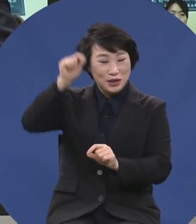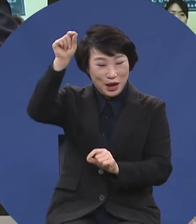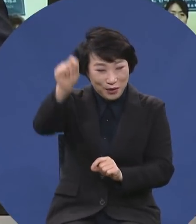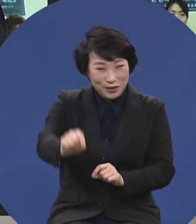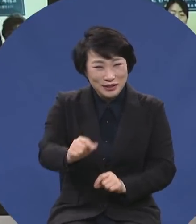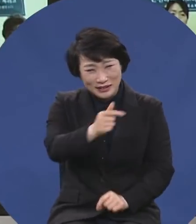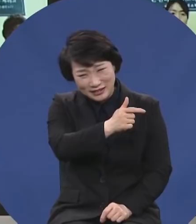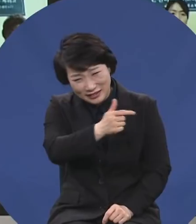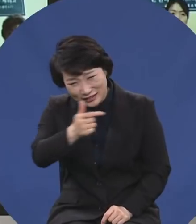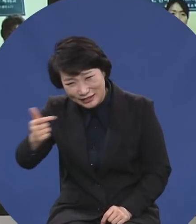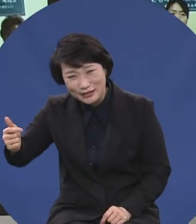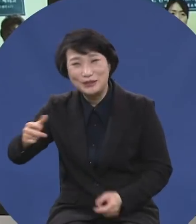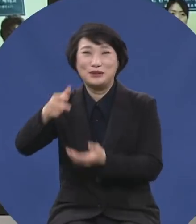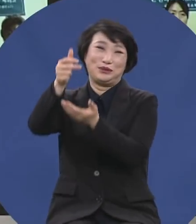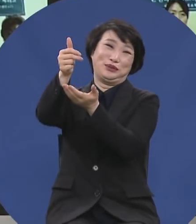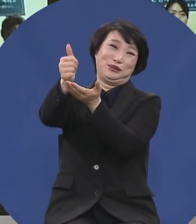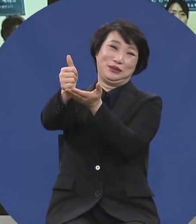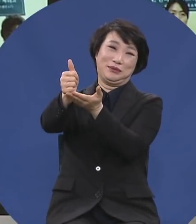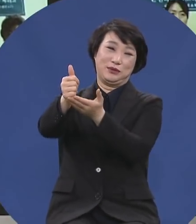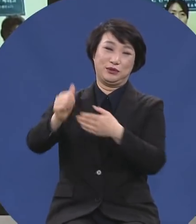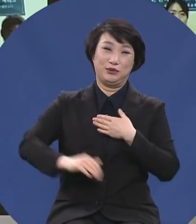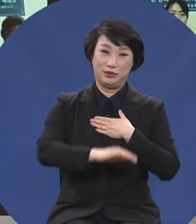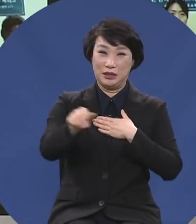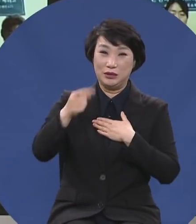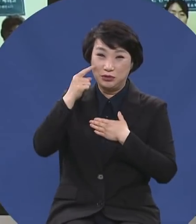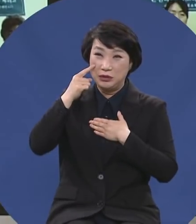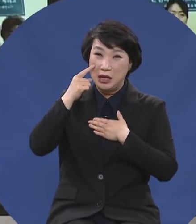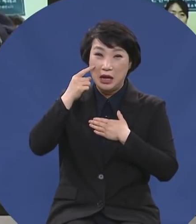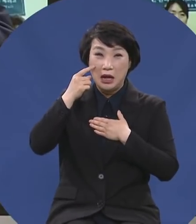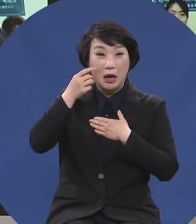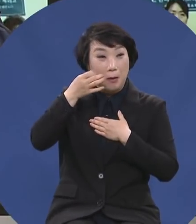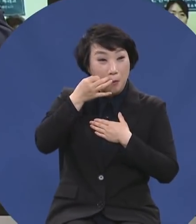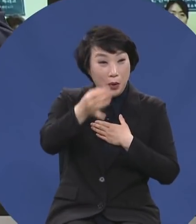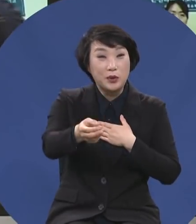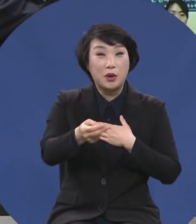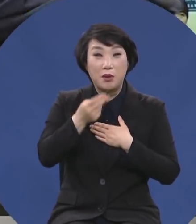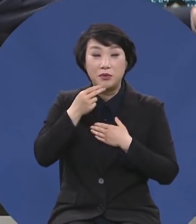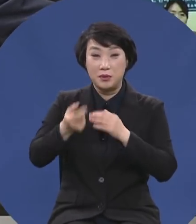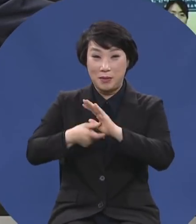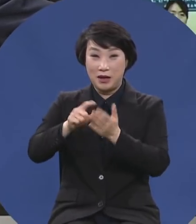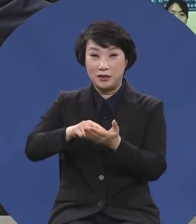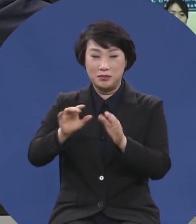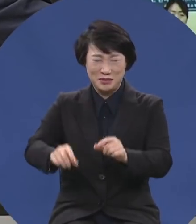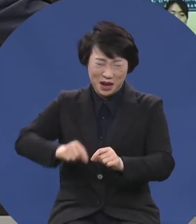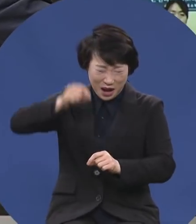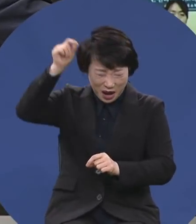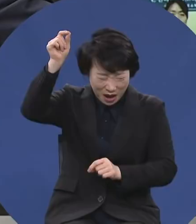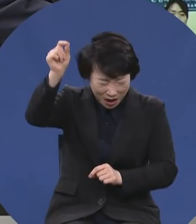영원히 크신 분이기에 우리 눈앞에 드러나지 않을 만큼 영원히